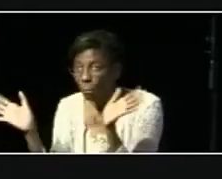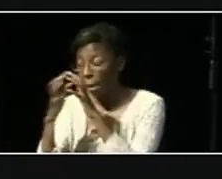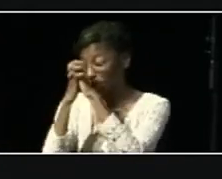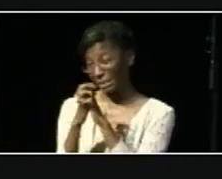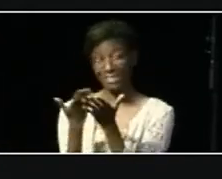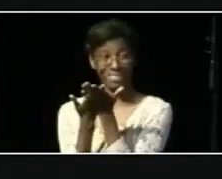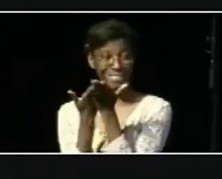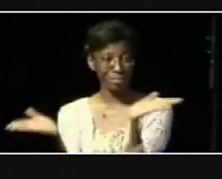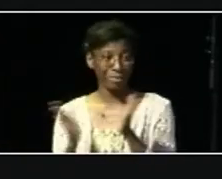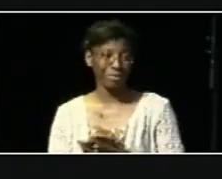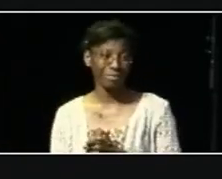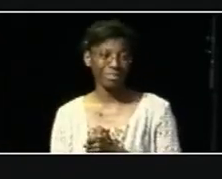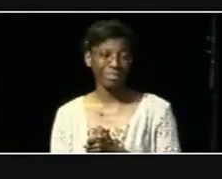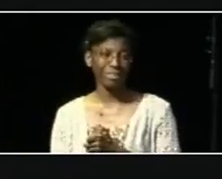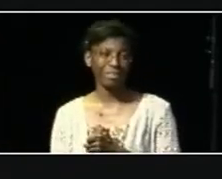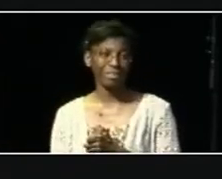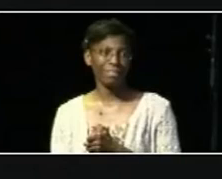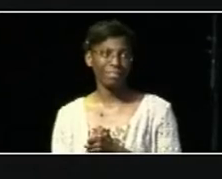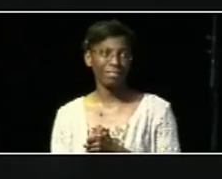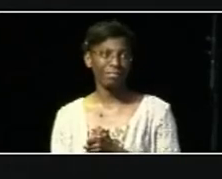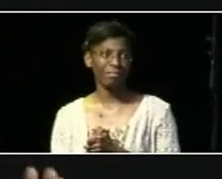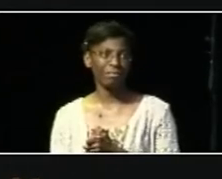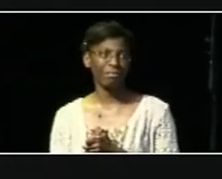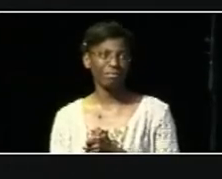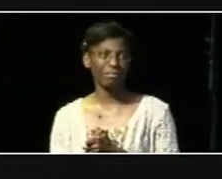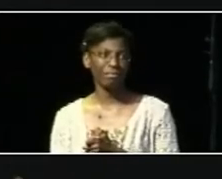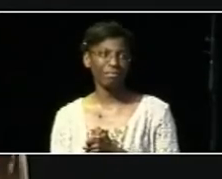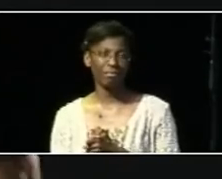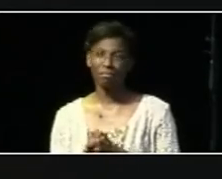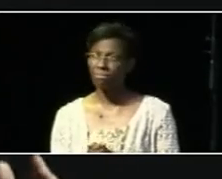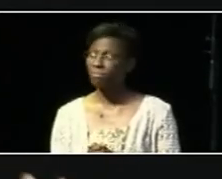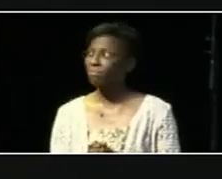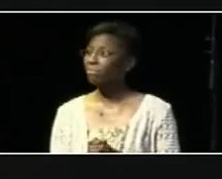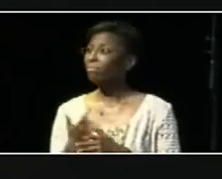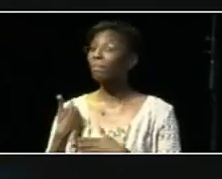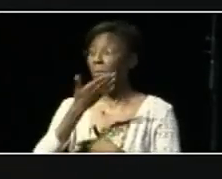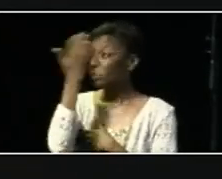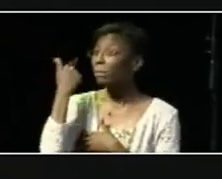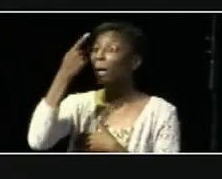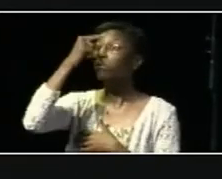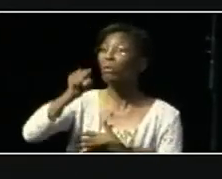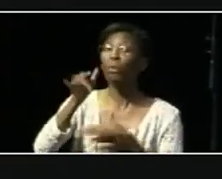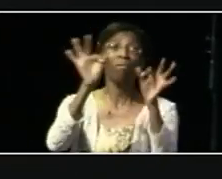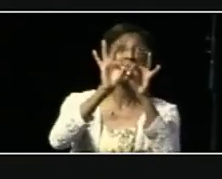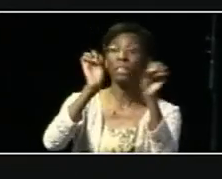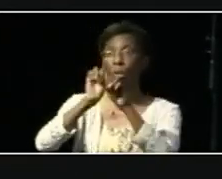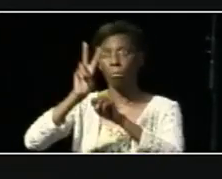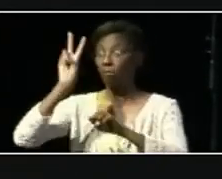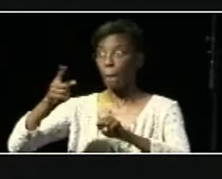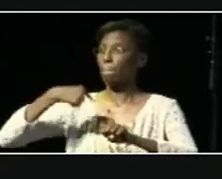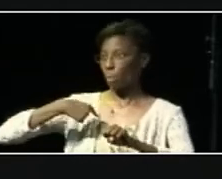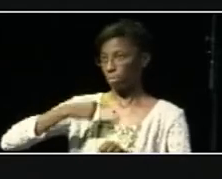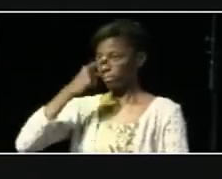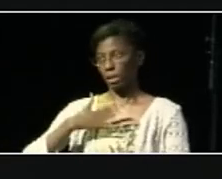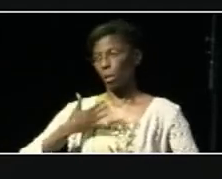prière sincère. Brothers and sisters, I don't know about you, but I'm tired of this world. I want to go home. Frères et sœurs, je ne sais pas en ce qui vous concerne, mais moi,